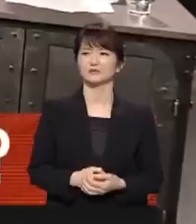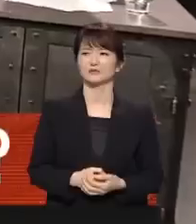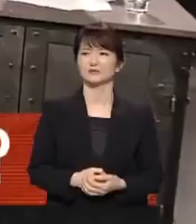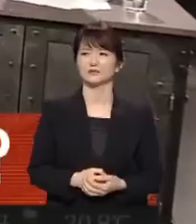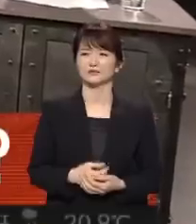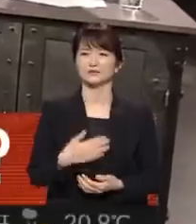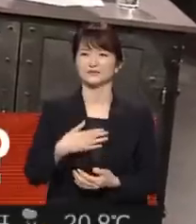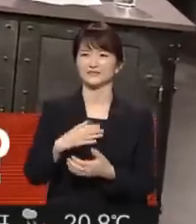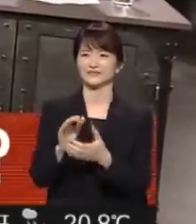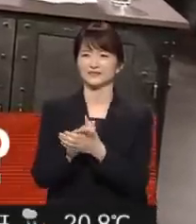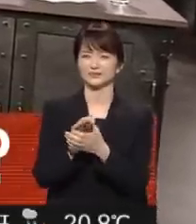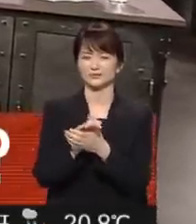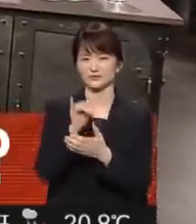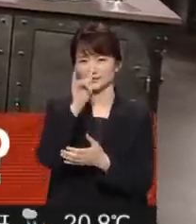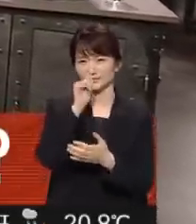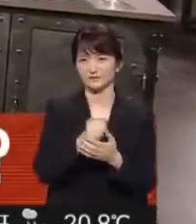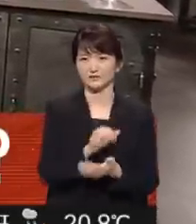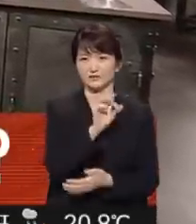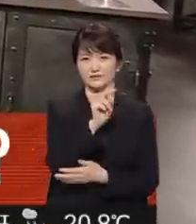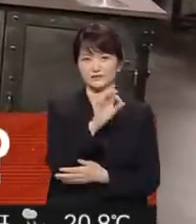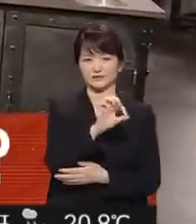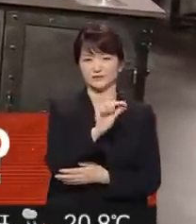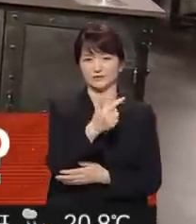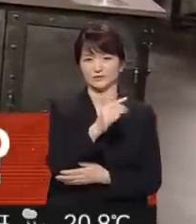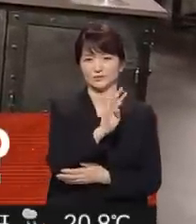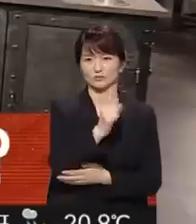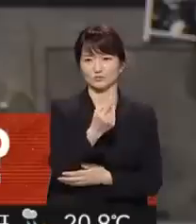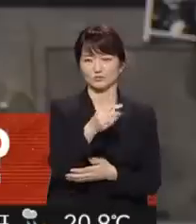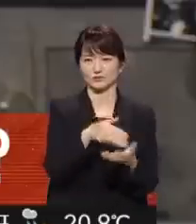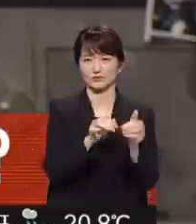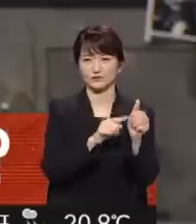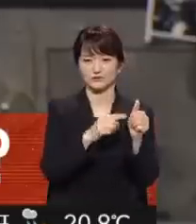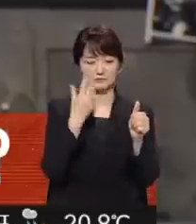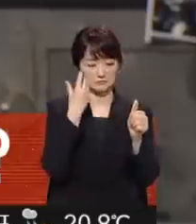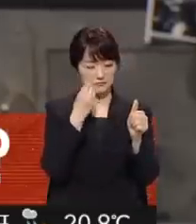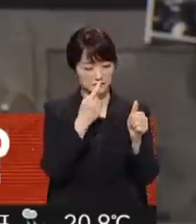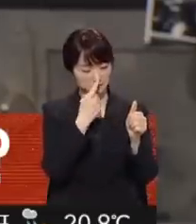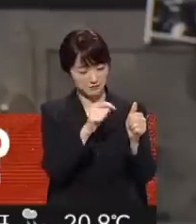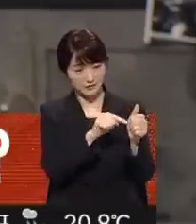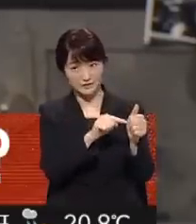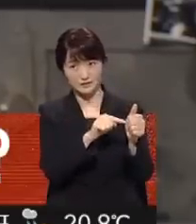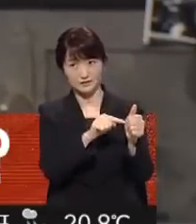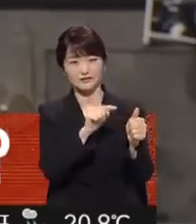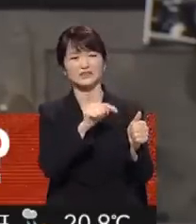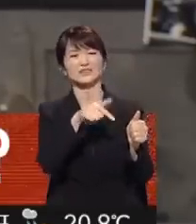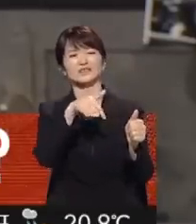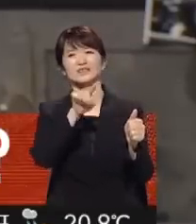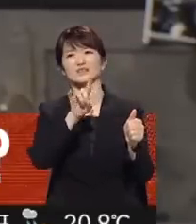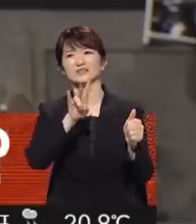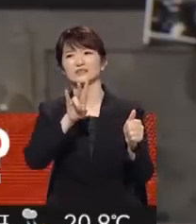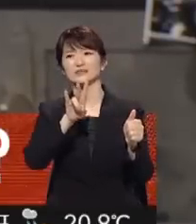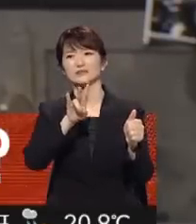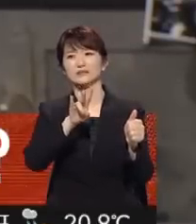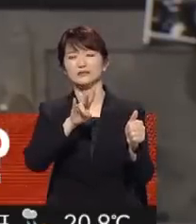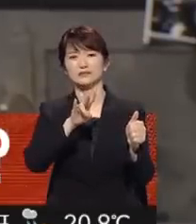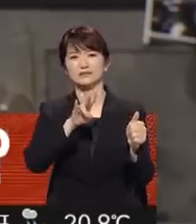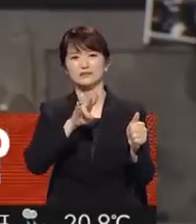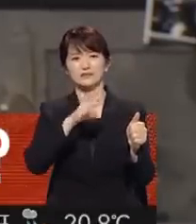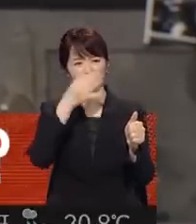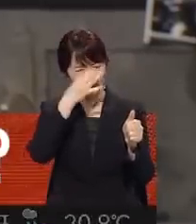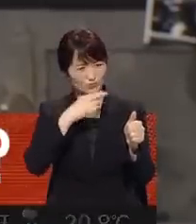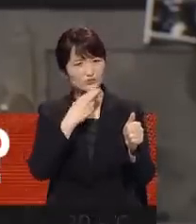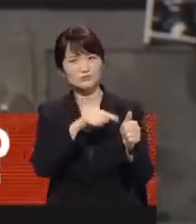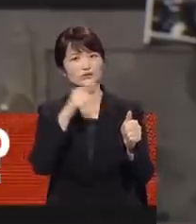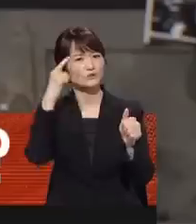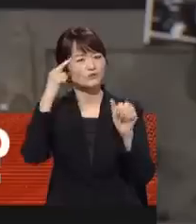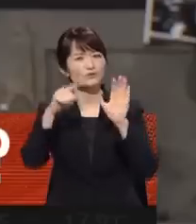친구들이 있는데요. 말할 때 양원보 앵커가 좀 매력적이고 멋있지 않습니까? 근데 양원보 걔 말도 못하고 소용없어. 이런 분이 계세요.